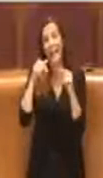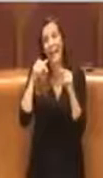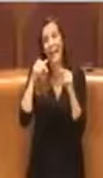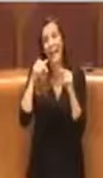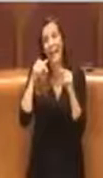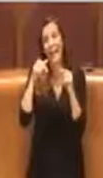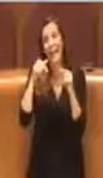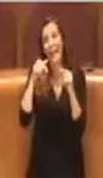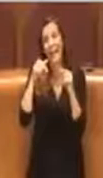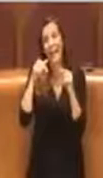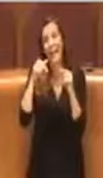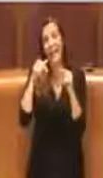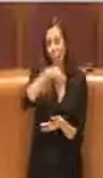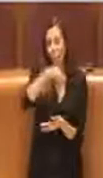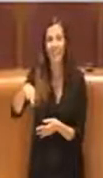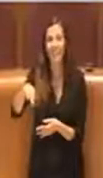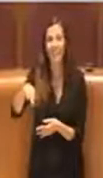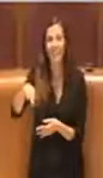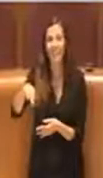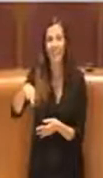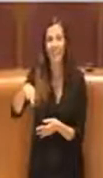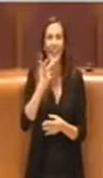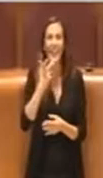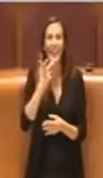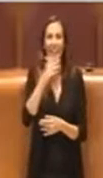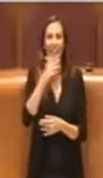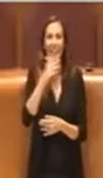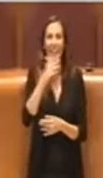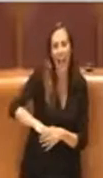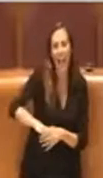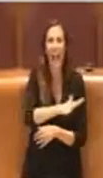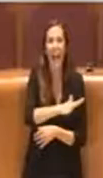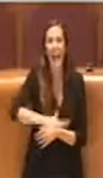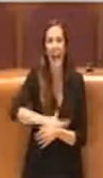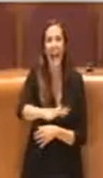Naturalmente di punti verde infanzia, quindi stiamo parlando di aree,